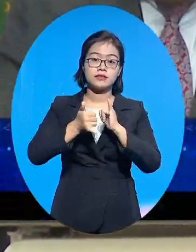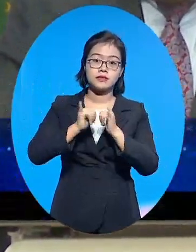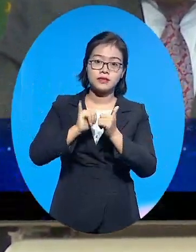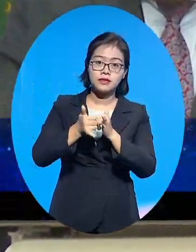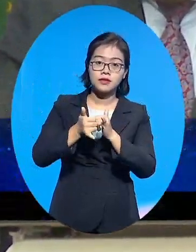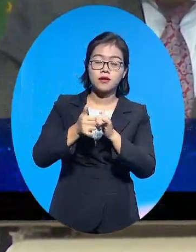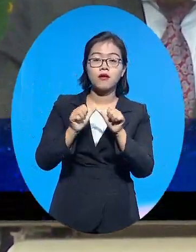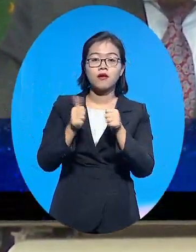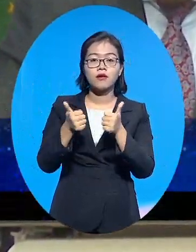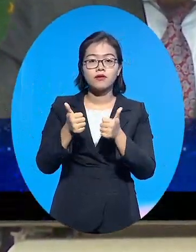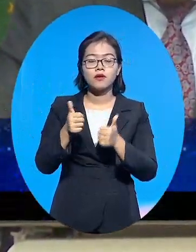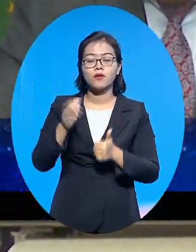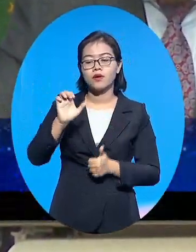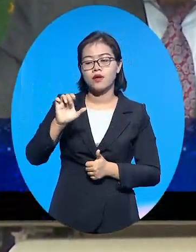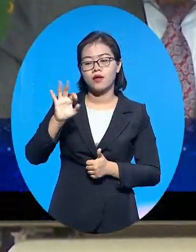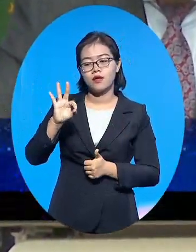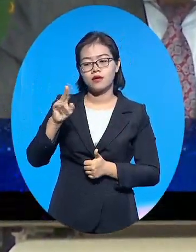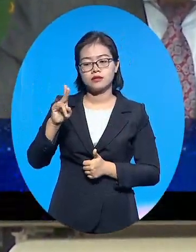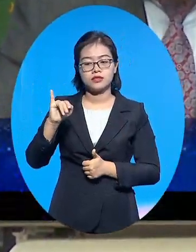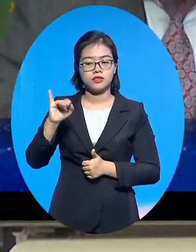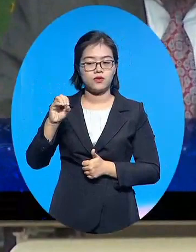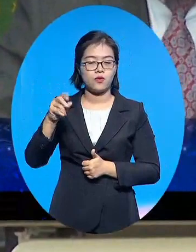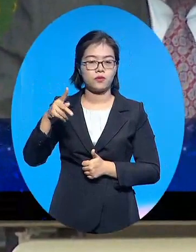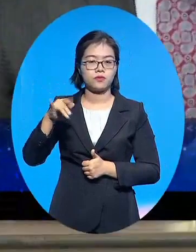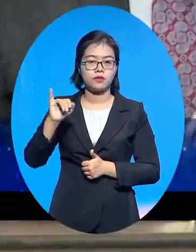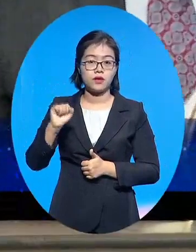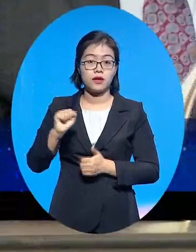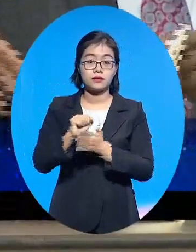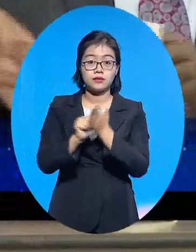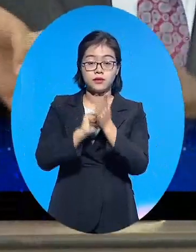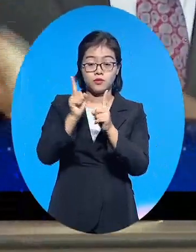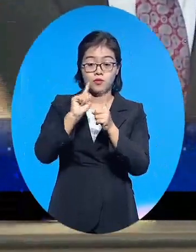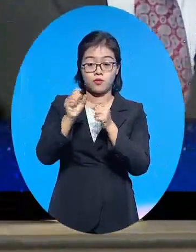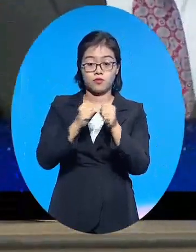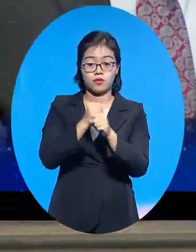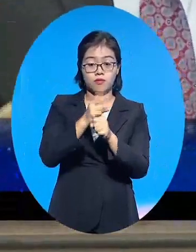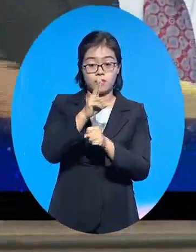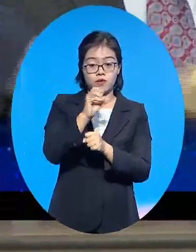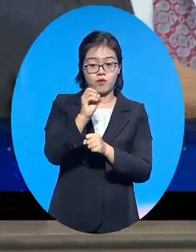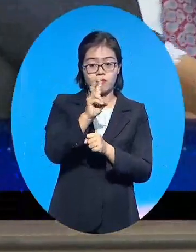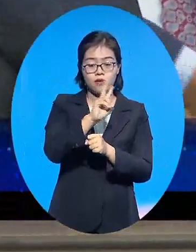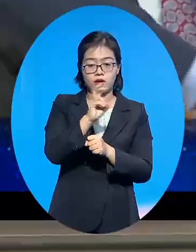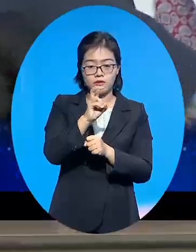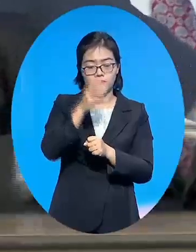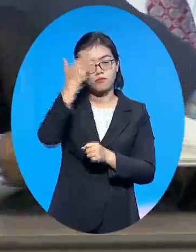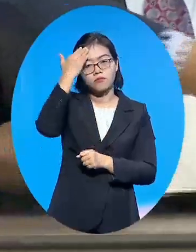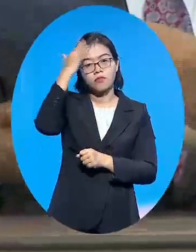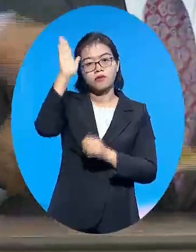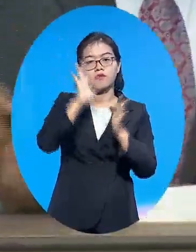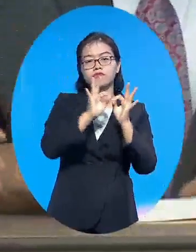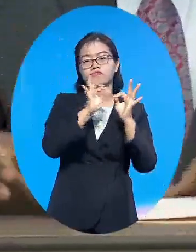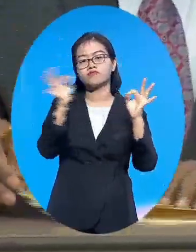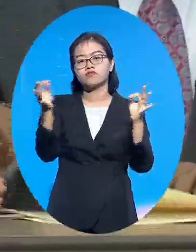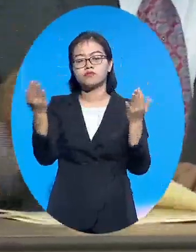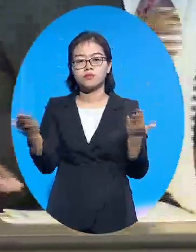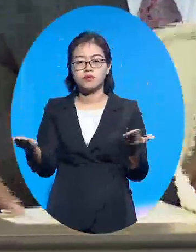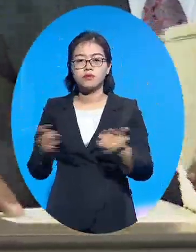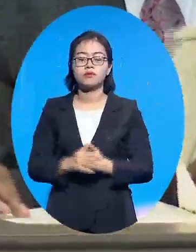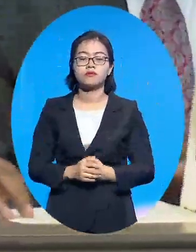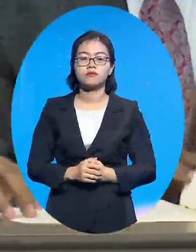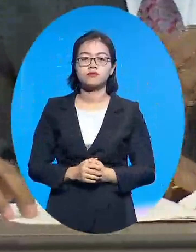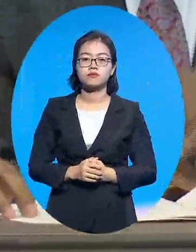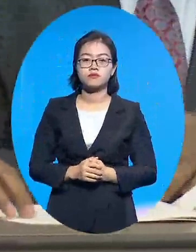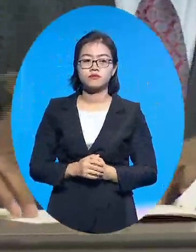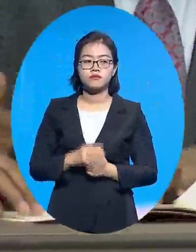kia bắt đầu từ tháng 11 năm 2020 giữa lực lượng đặc biệt dùng cpray và lực lượng phòng vệ quốc gia atopia